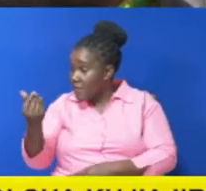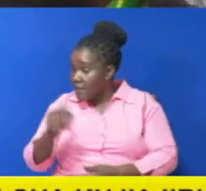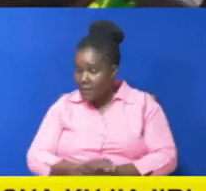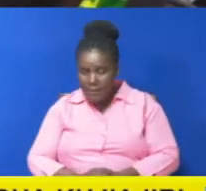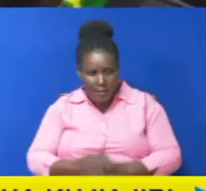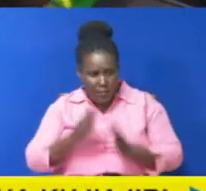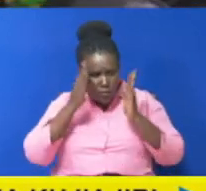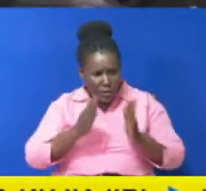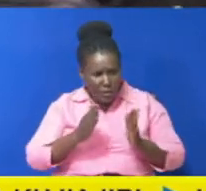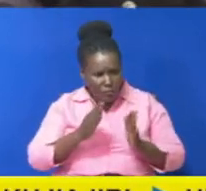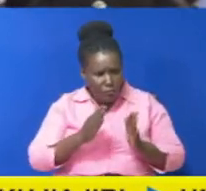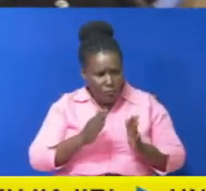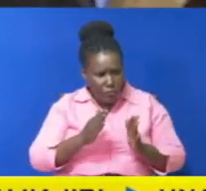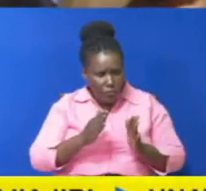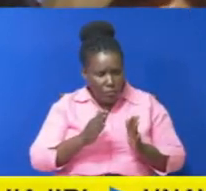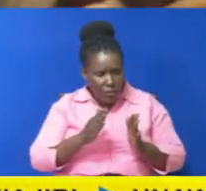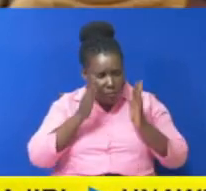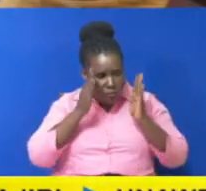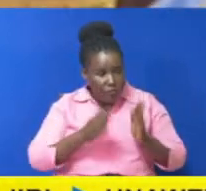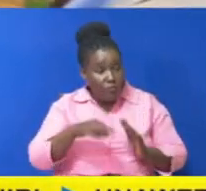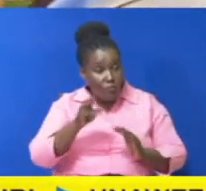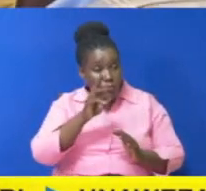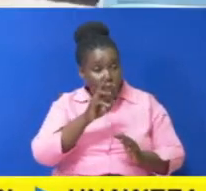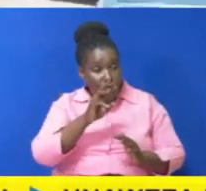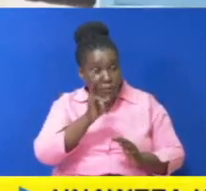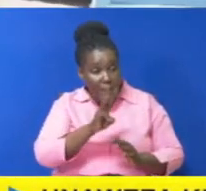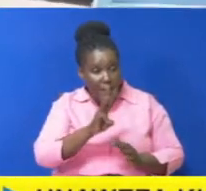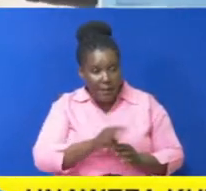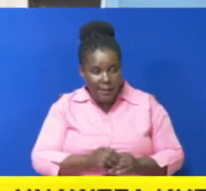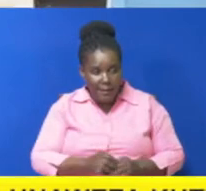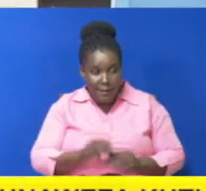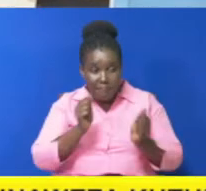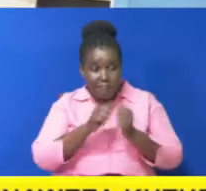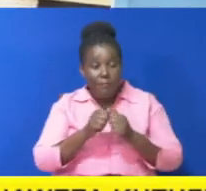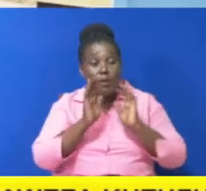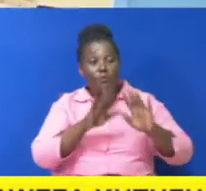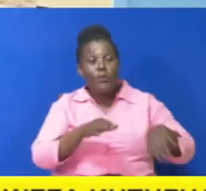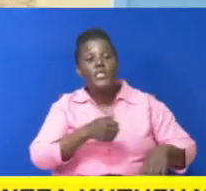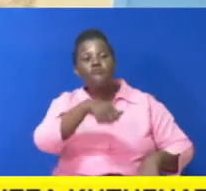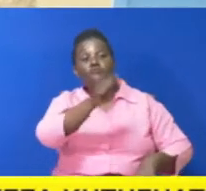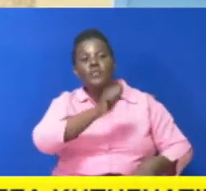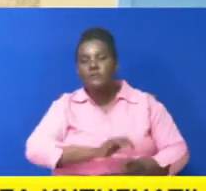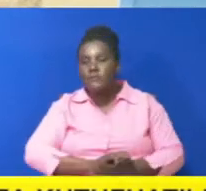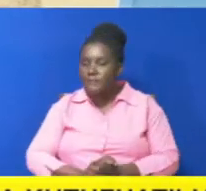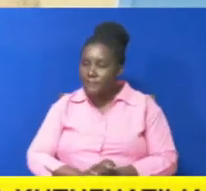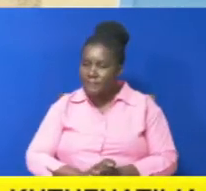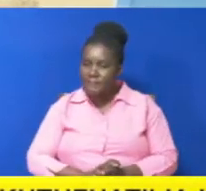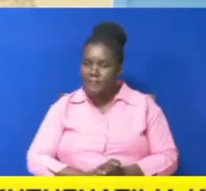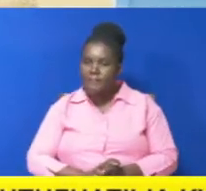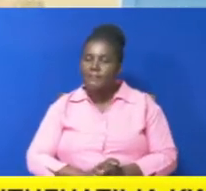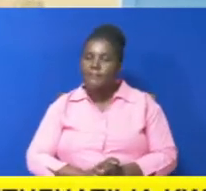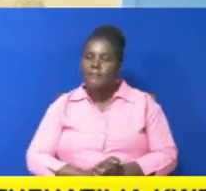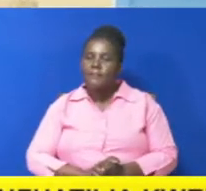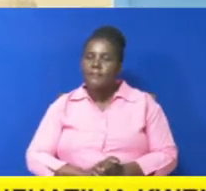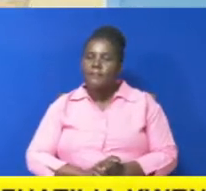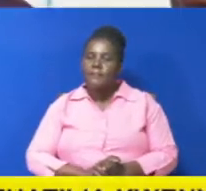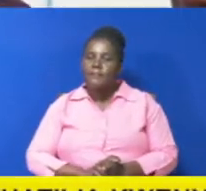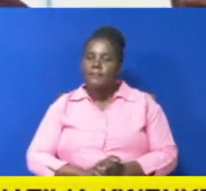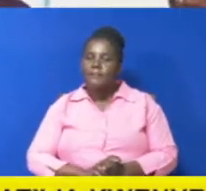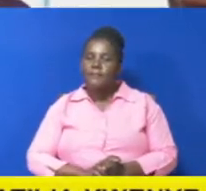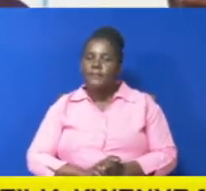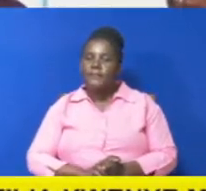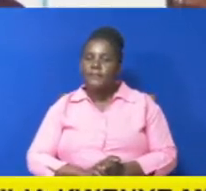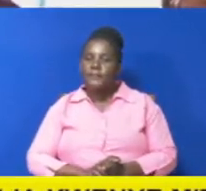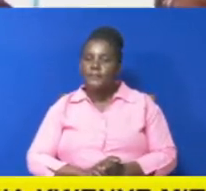Mheshimiwa RC, ningoma nakuachia wewe. Sawa. Na haya ni maelekezo yake kwa nchi nzima juu ya miradi